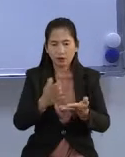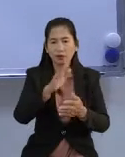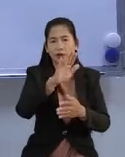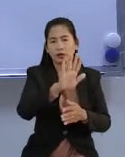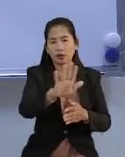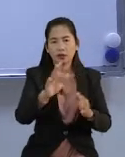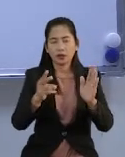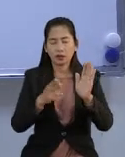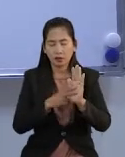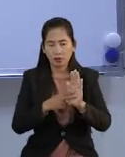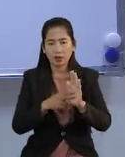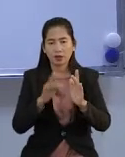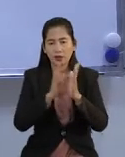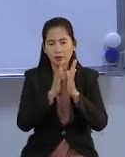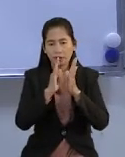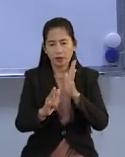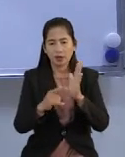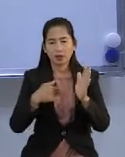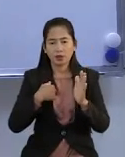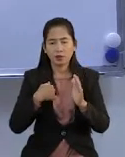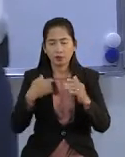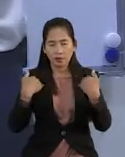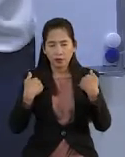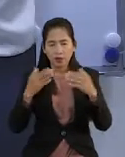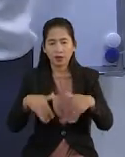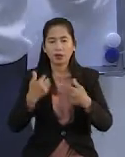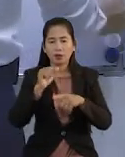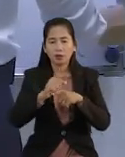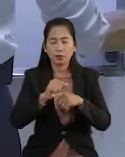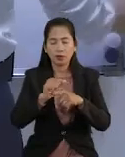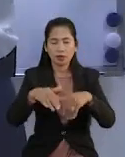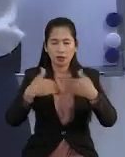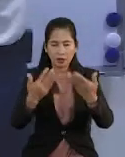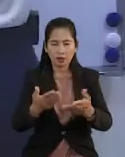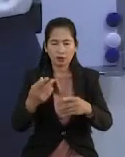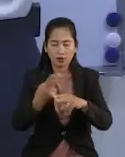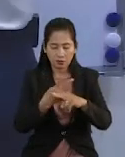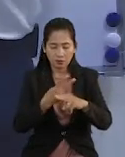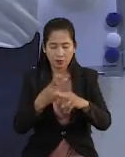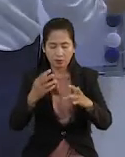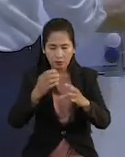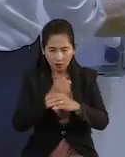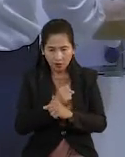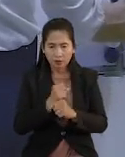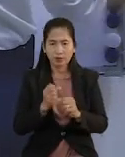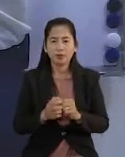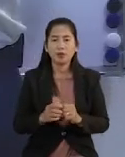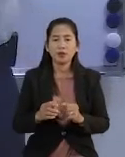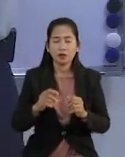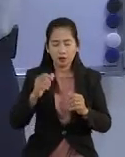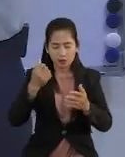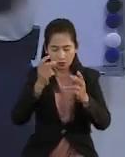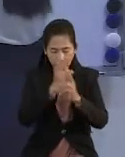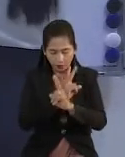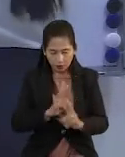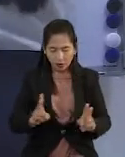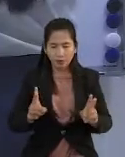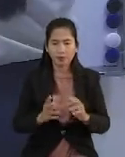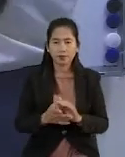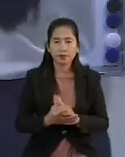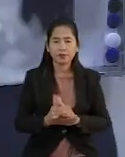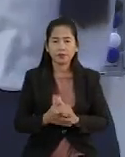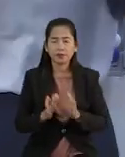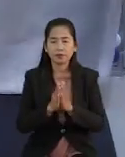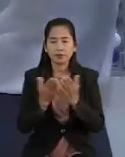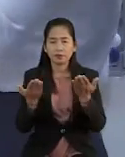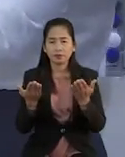tại chế bạc tài lưu bảy nhạc rồi bỏ nhớ nè cơ đu nâng bắt đo lùm hạt chun con ạ nụ vọt chẳng sống tiếm